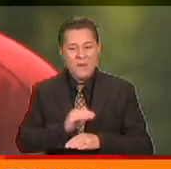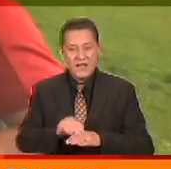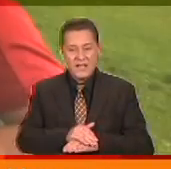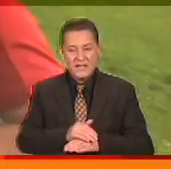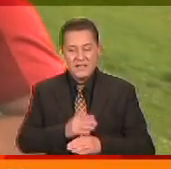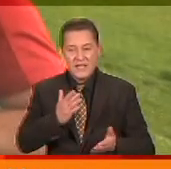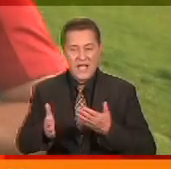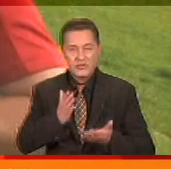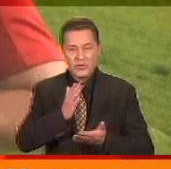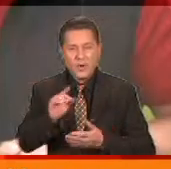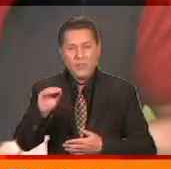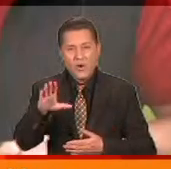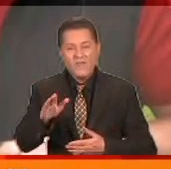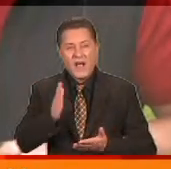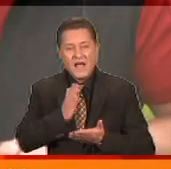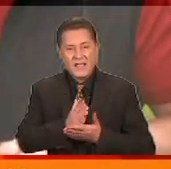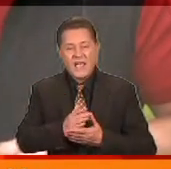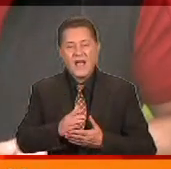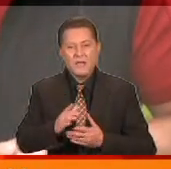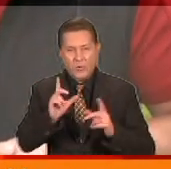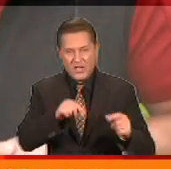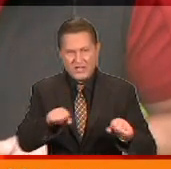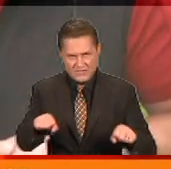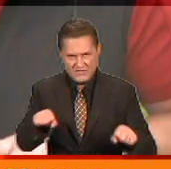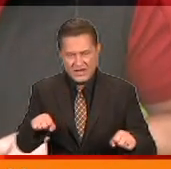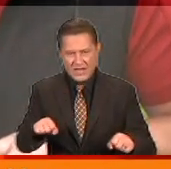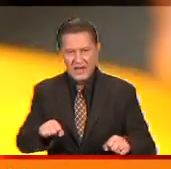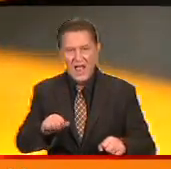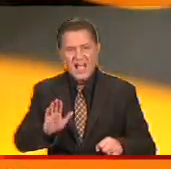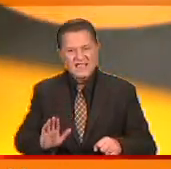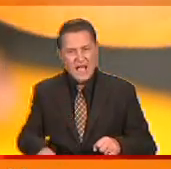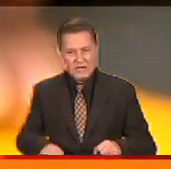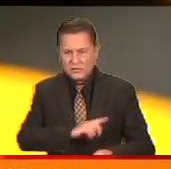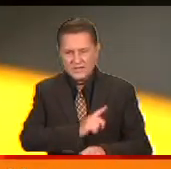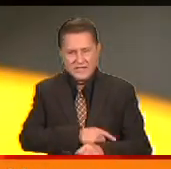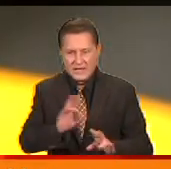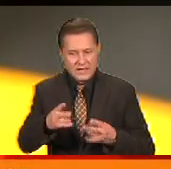права є, то поїдемо. Руля тримати сильно, з газом не перетягувати.